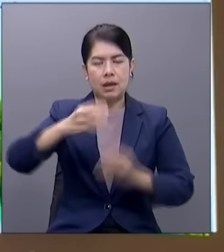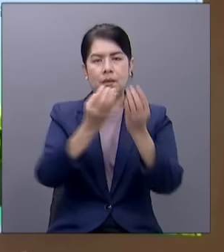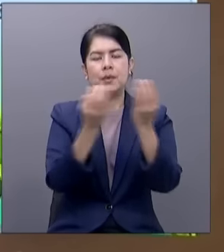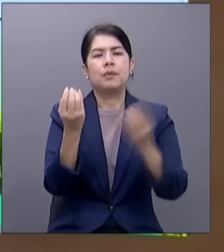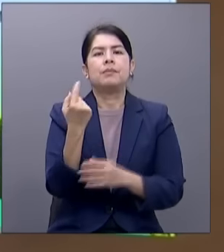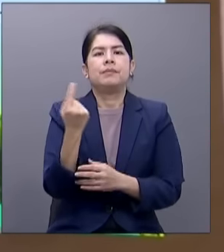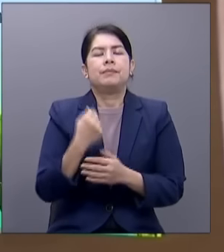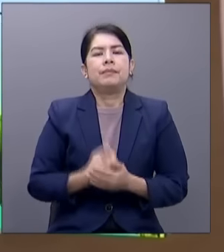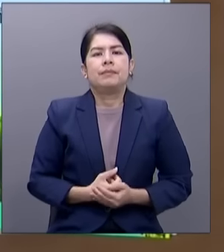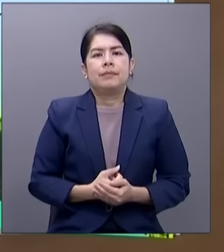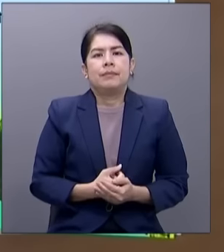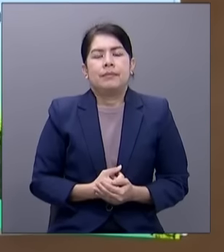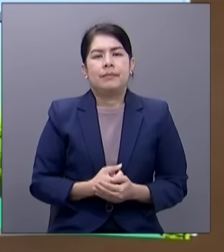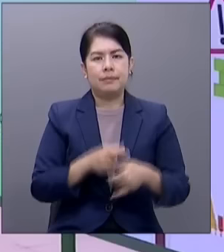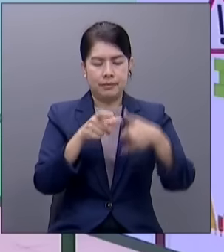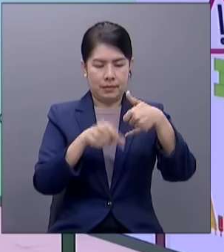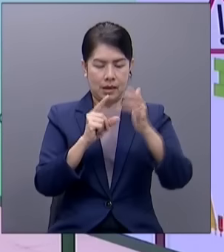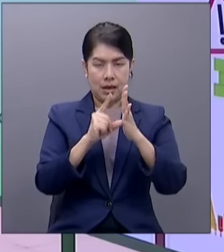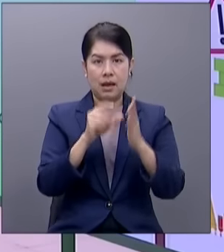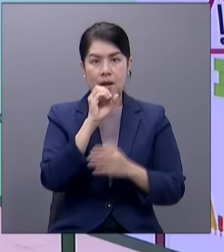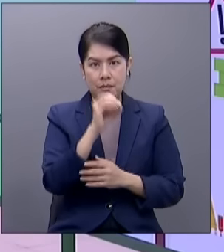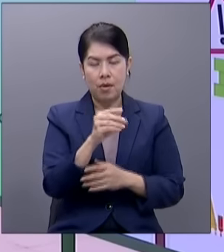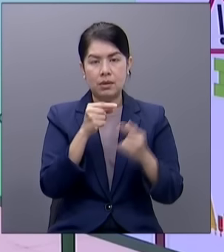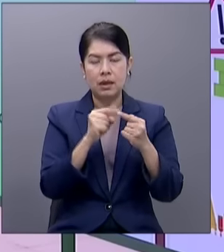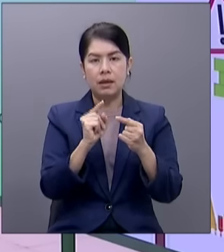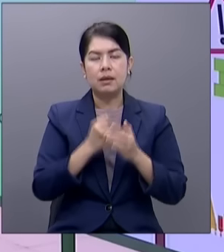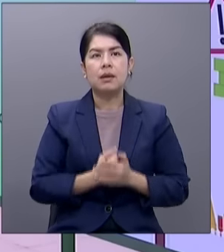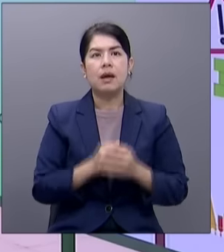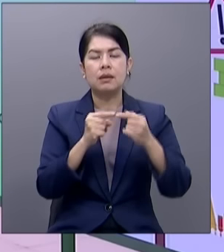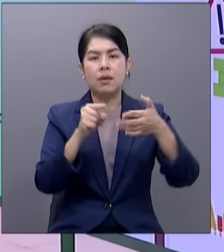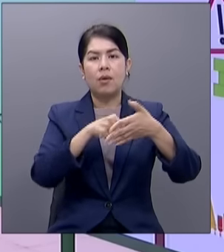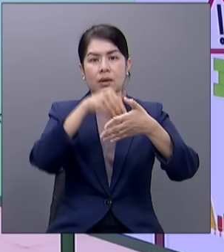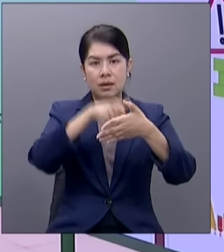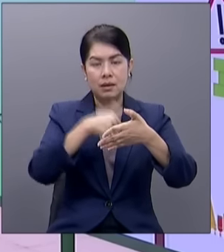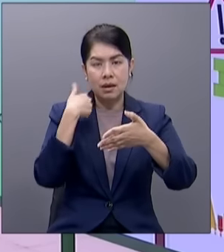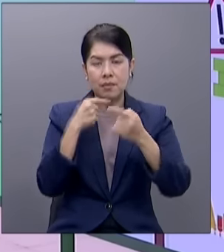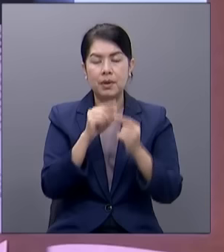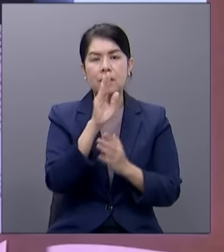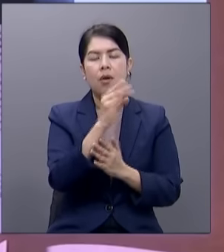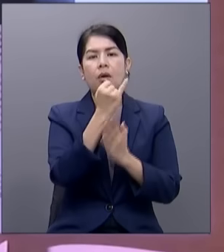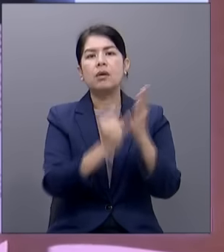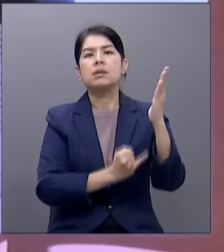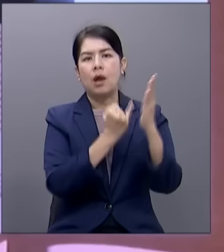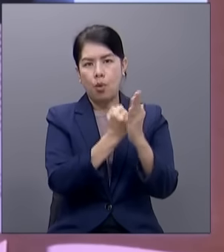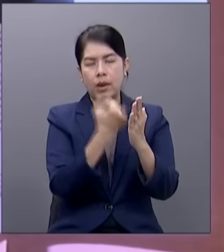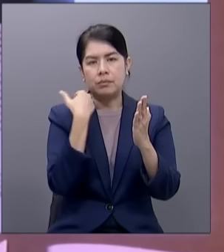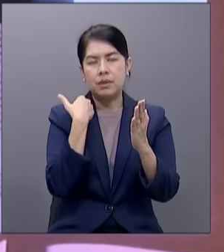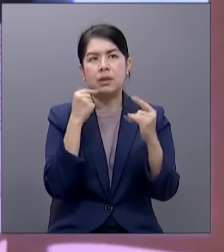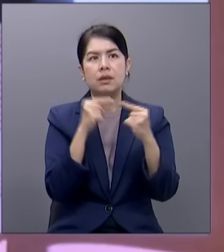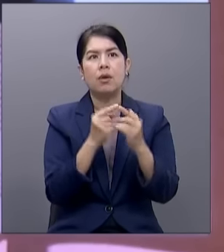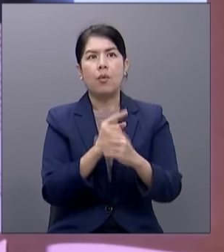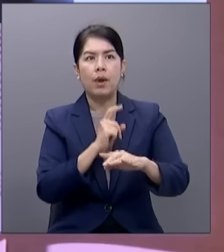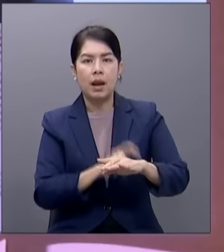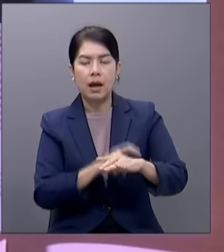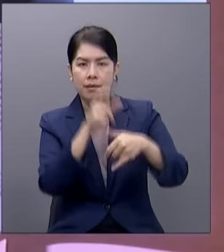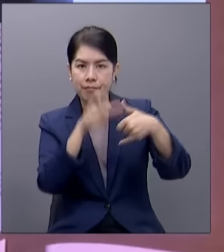เลขาธิการกกต.ยืนยันว่าในการเลือกรอบ2จับสลากแบ่งสายเลือกไข้มีเวลาเพียงพอค่ะให้ผู้สมัครได้ศึกษาประ